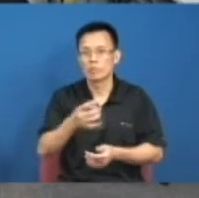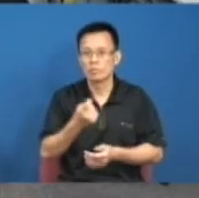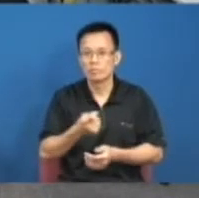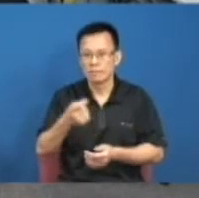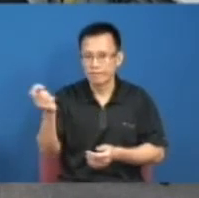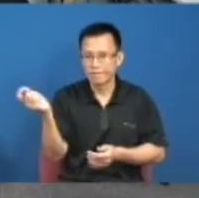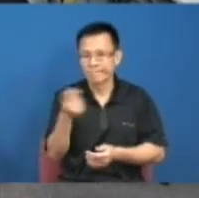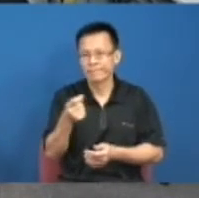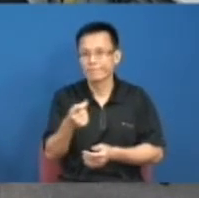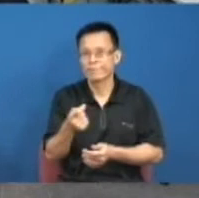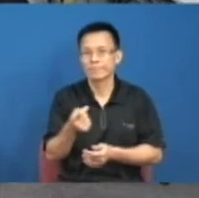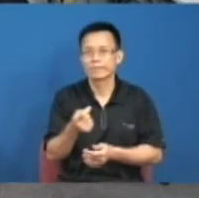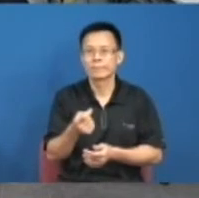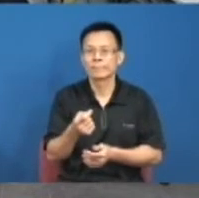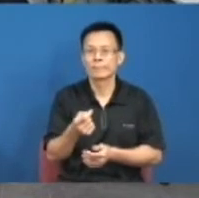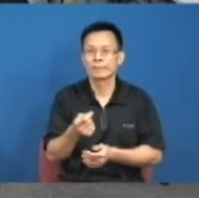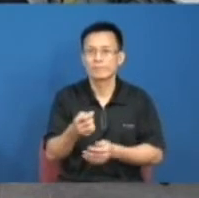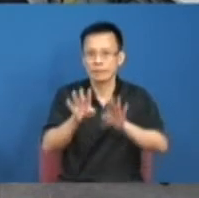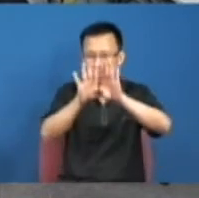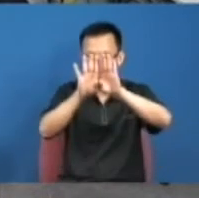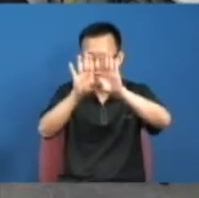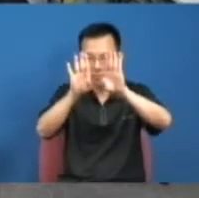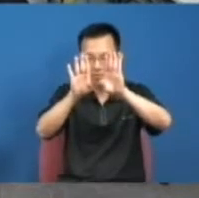快造成佢裂啊，